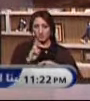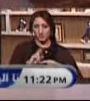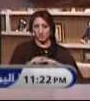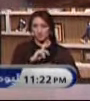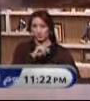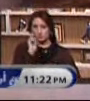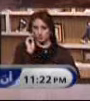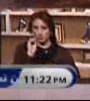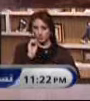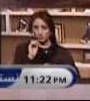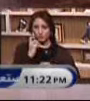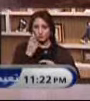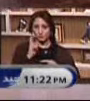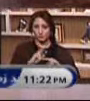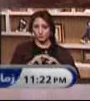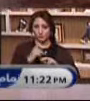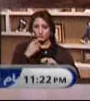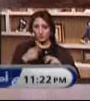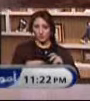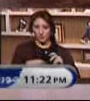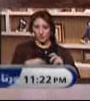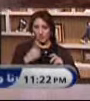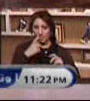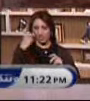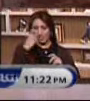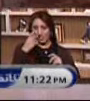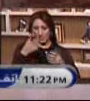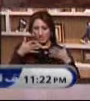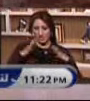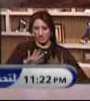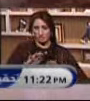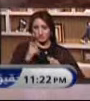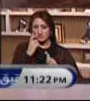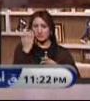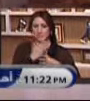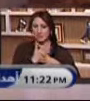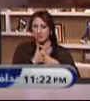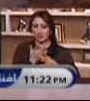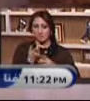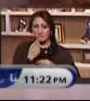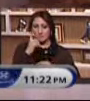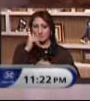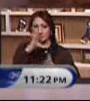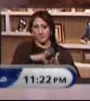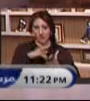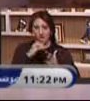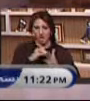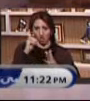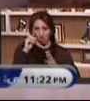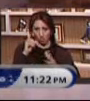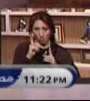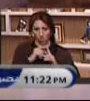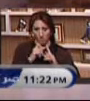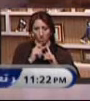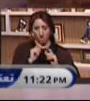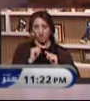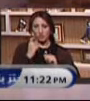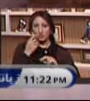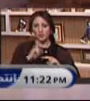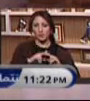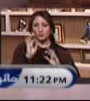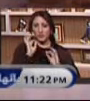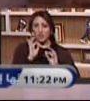يعني للقساوة روافد أو منابع. أول منبع أن